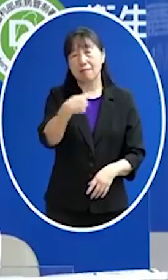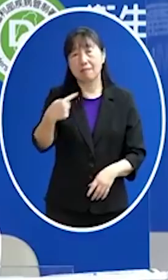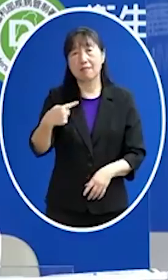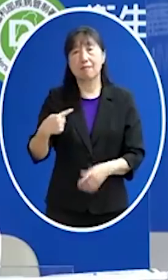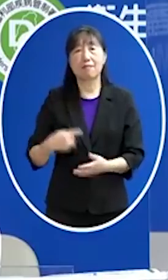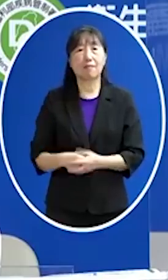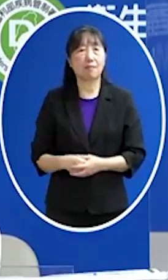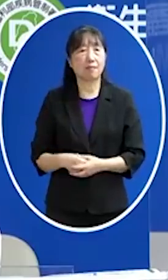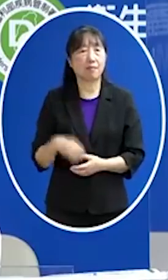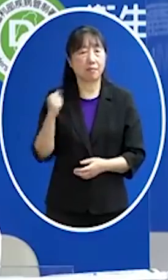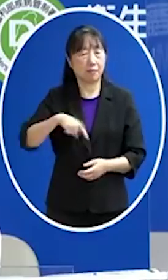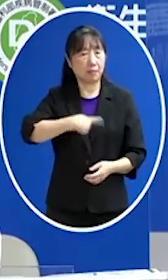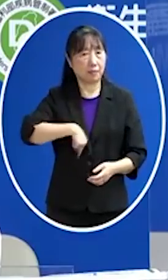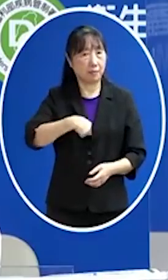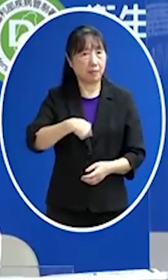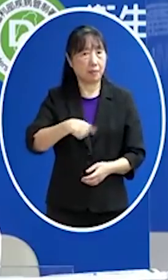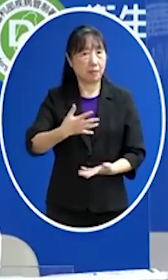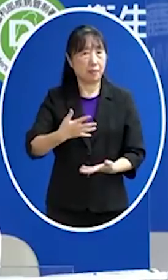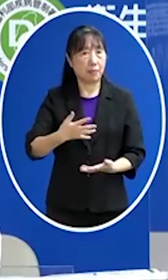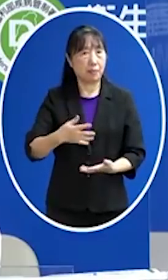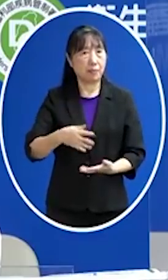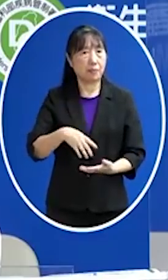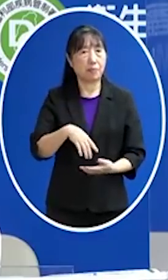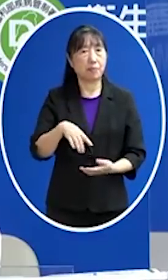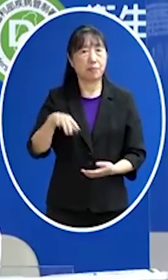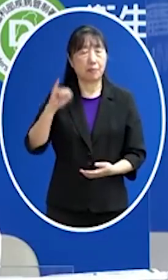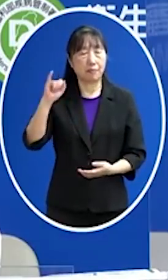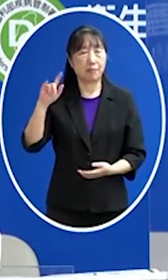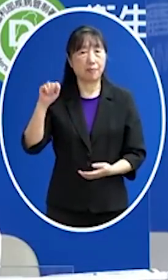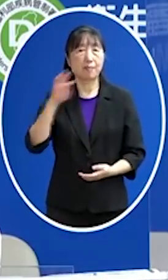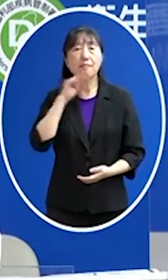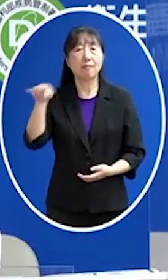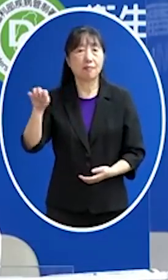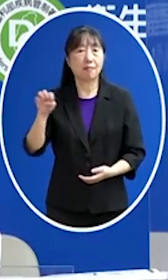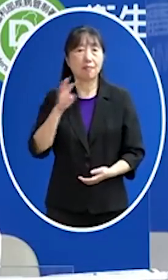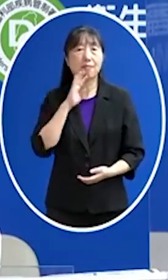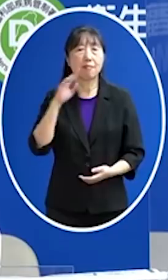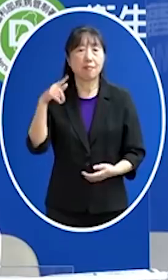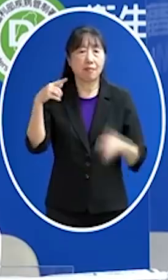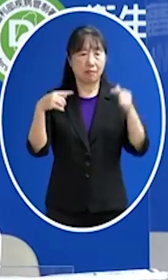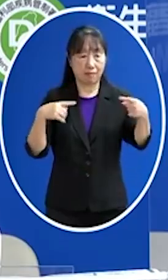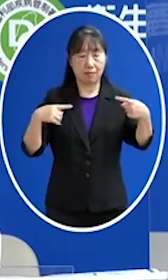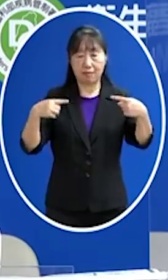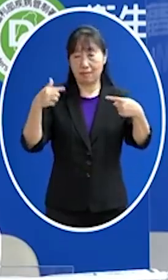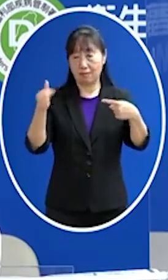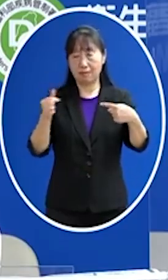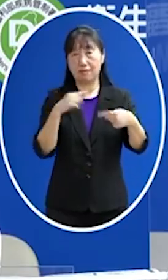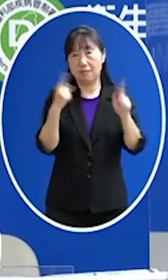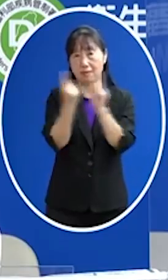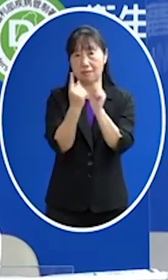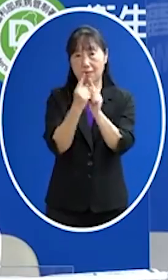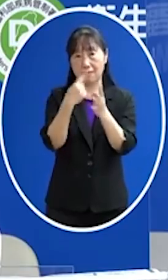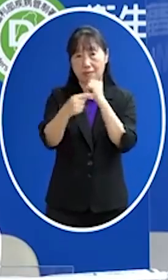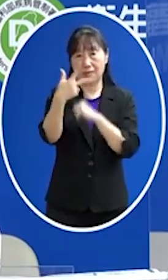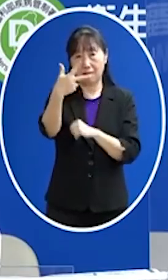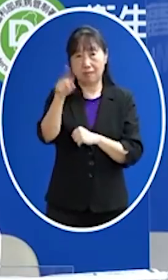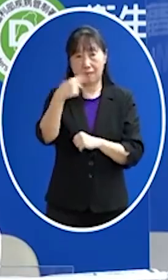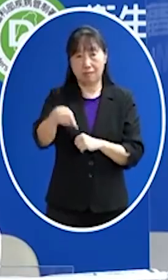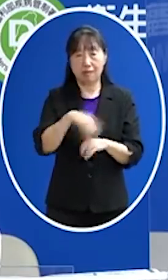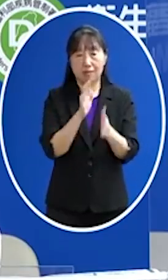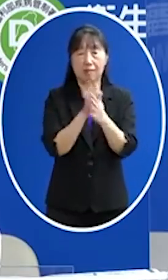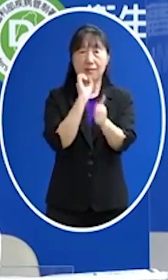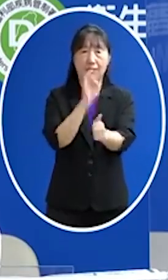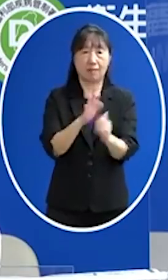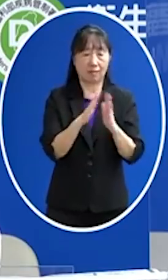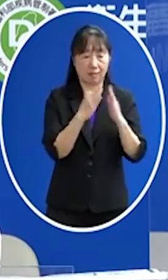阴性，那血清抗体 IgM 是阴性， IgG 阳性，那有掌握接触者7人，那列为居家隔